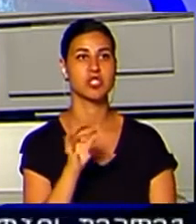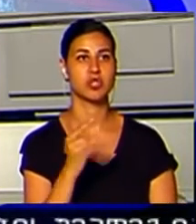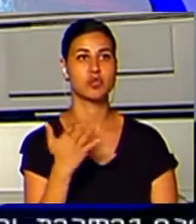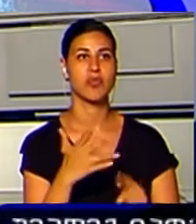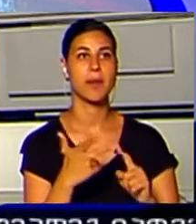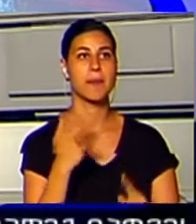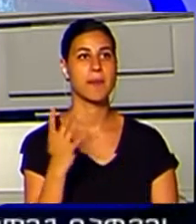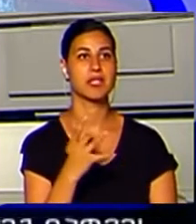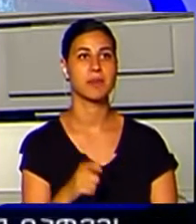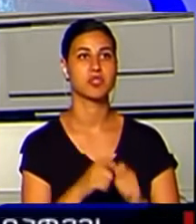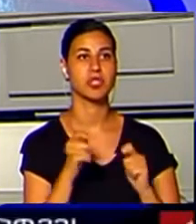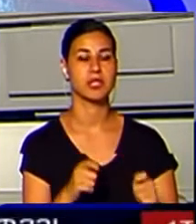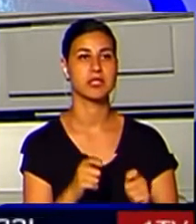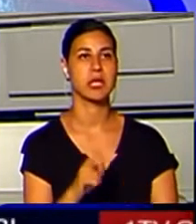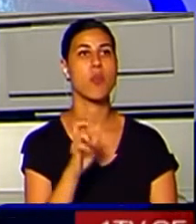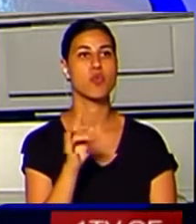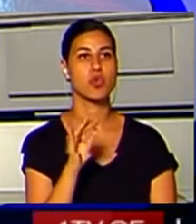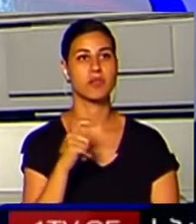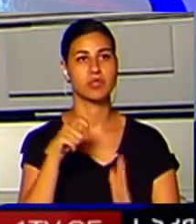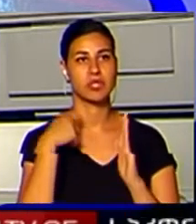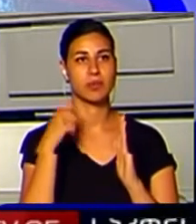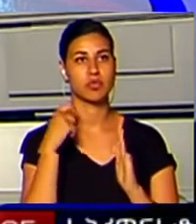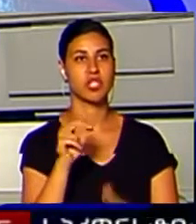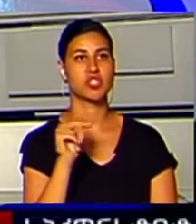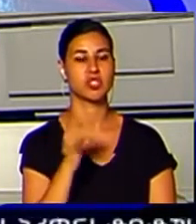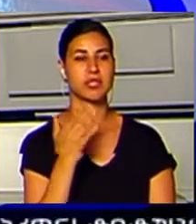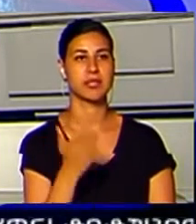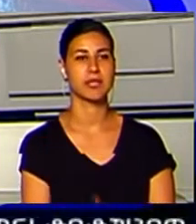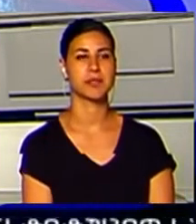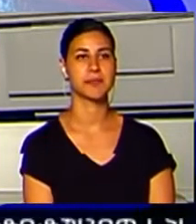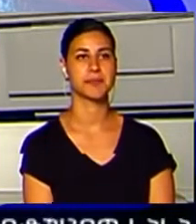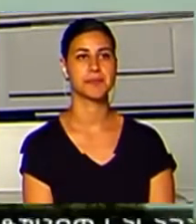მესამედ გაიმართა. თათია ბუხრაშვილის რეპორტაჟი ჩირდილიდან.